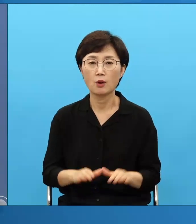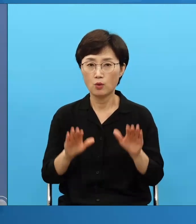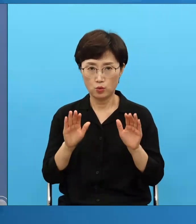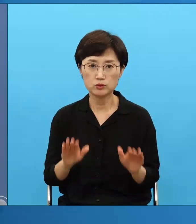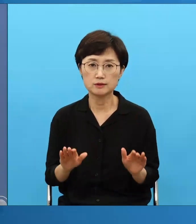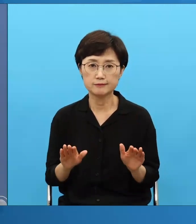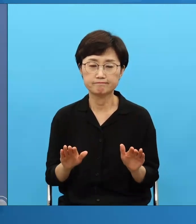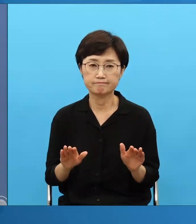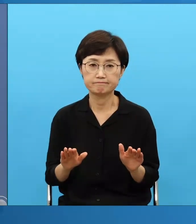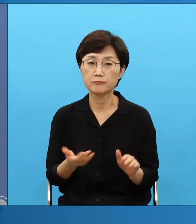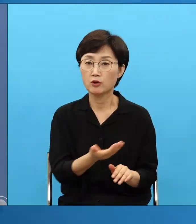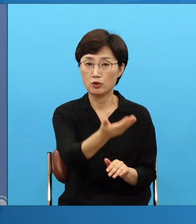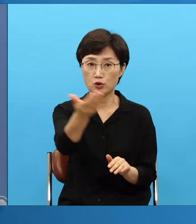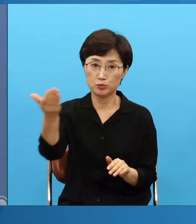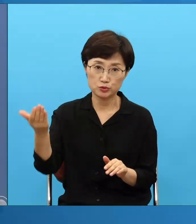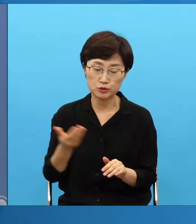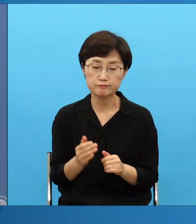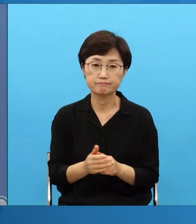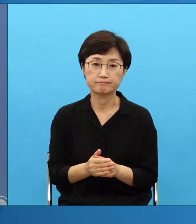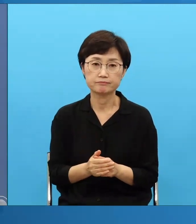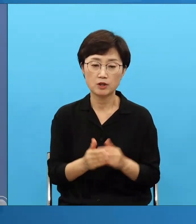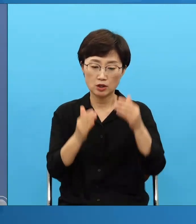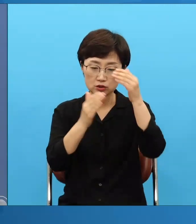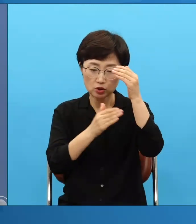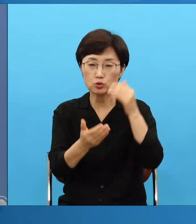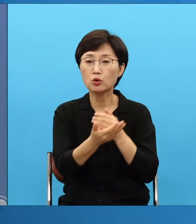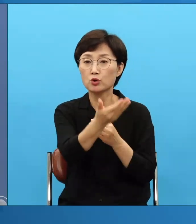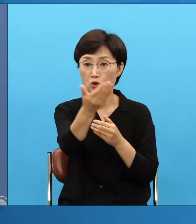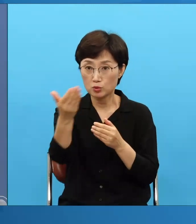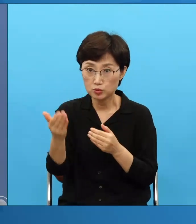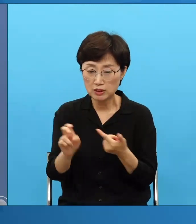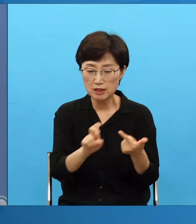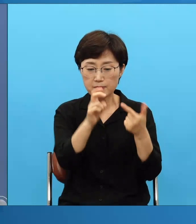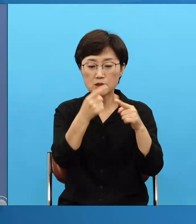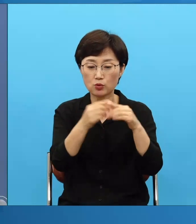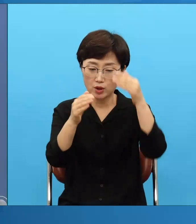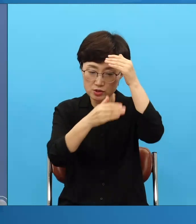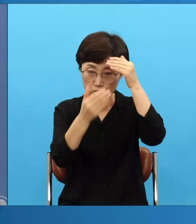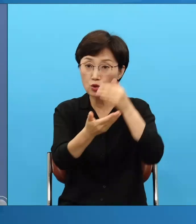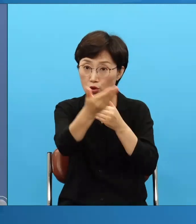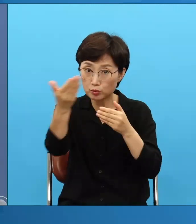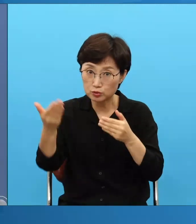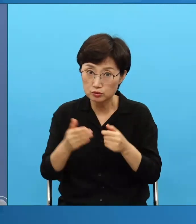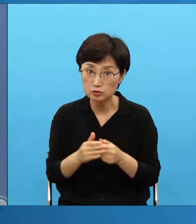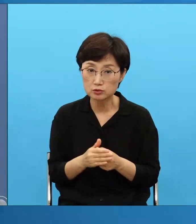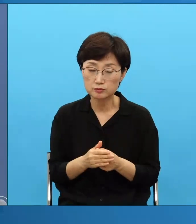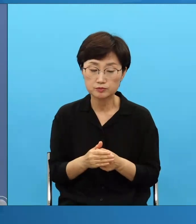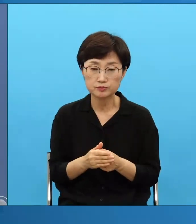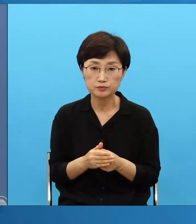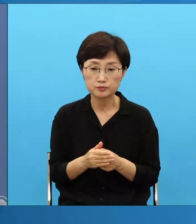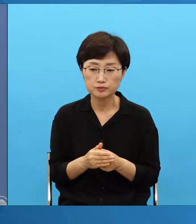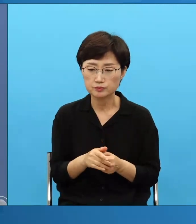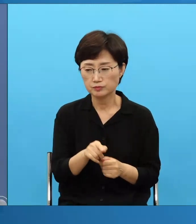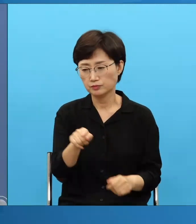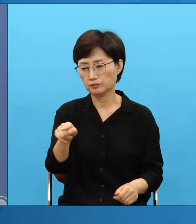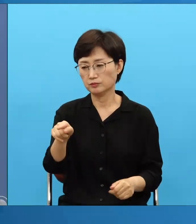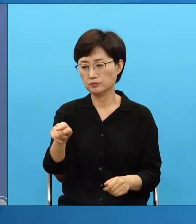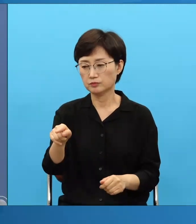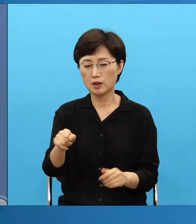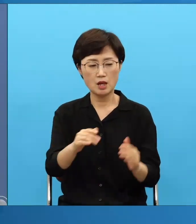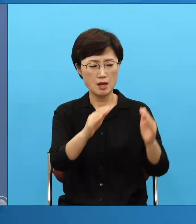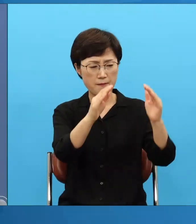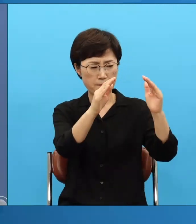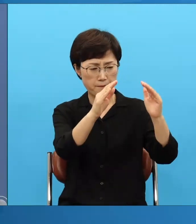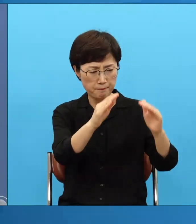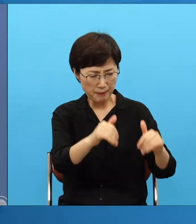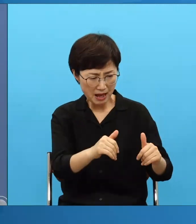오늘 모든 우리 가족들 또 임마누엘 가족들 잡을 언약이 뭐냐? 무너진 곳과 무너진